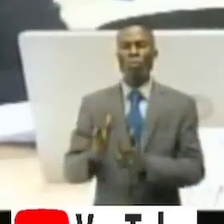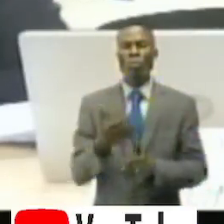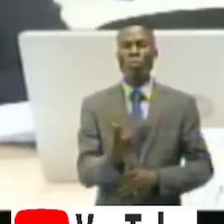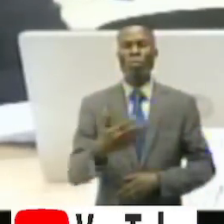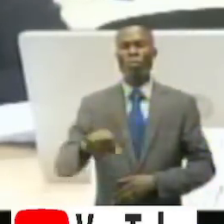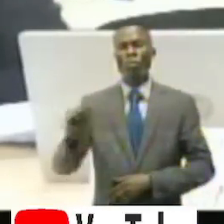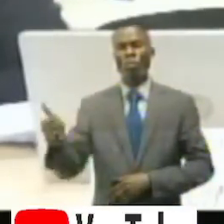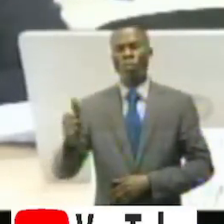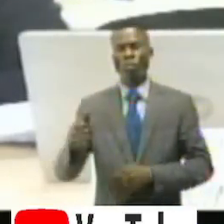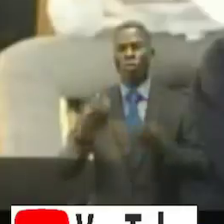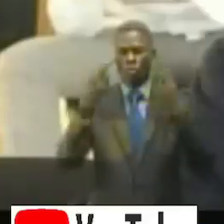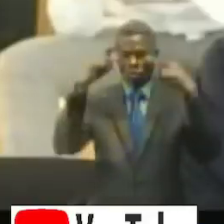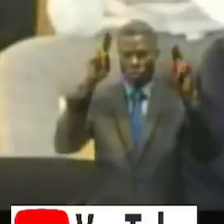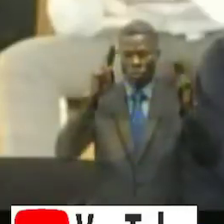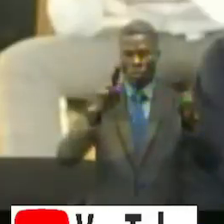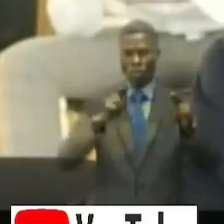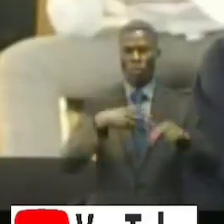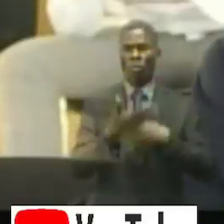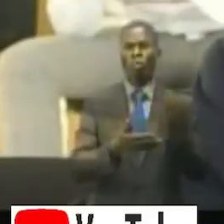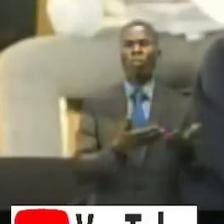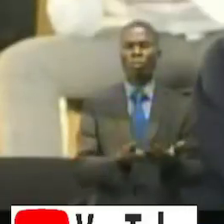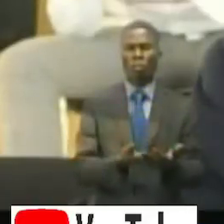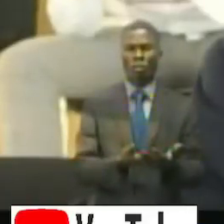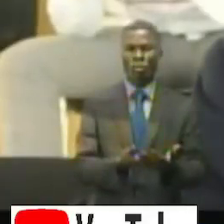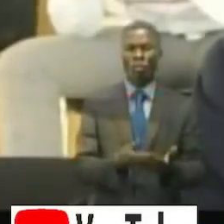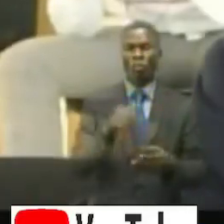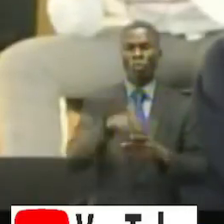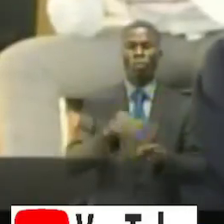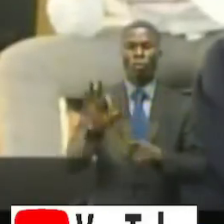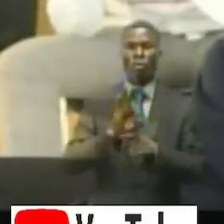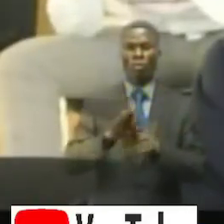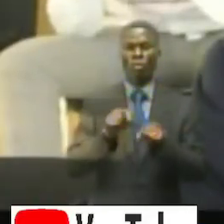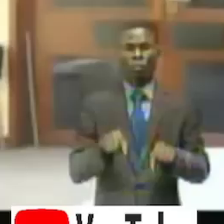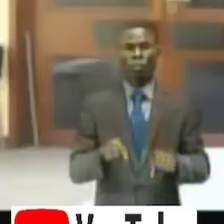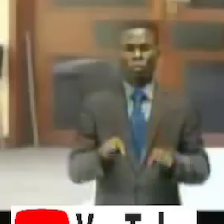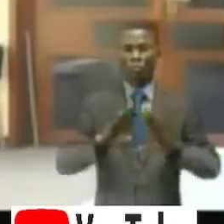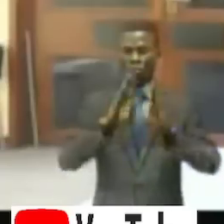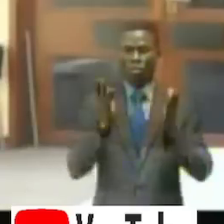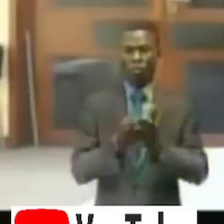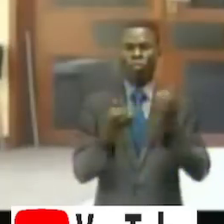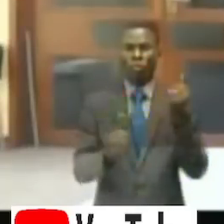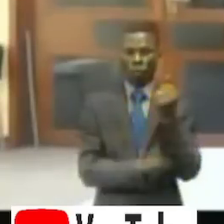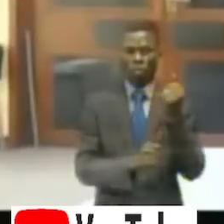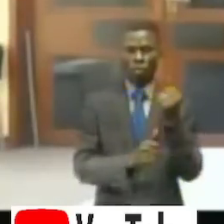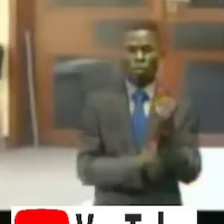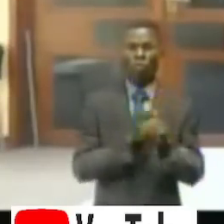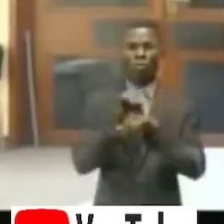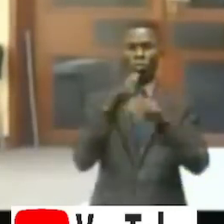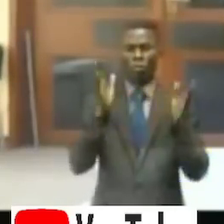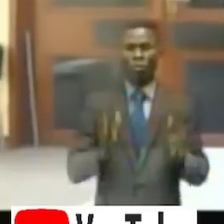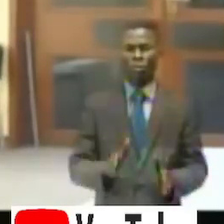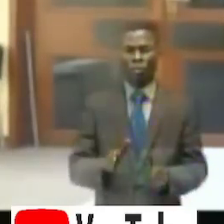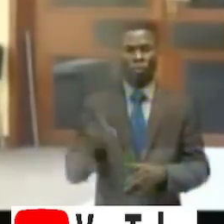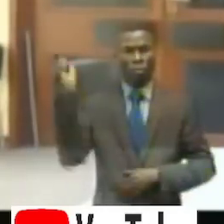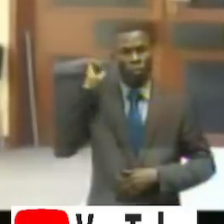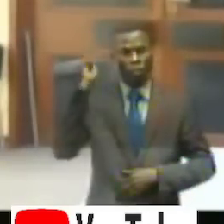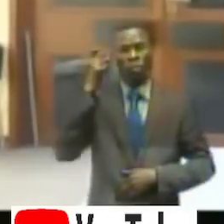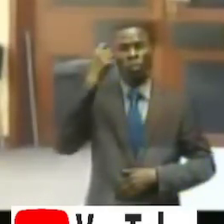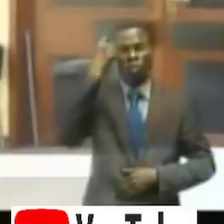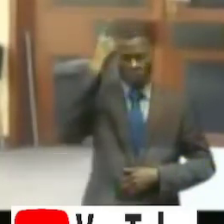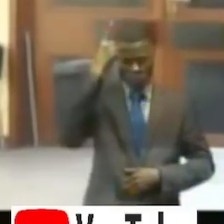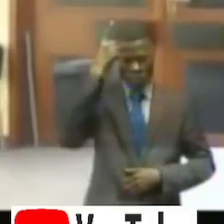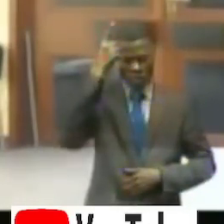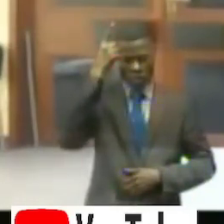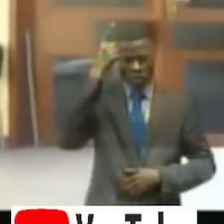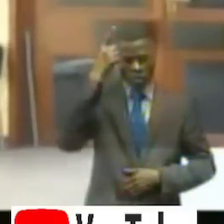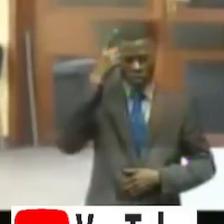pour arriver à gagner les marchés. Au cours de cette formation, toutes les parties prenantes, participants, puissent comprendre au